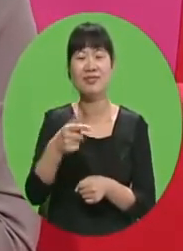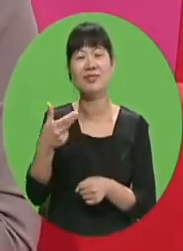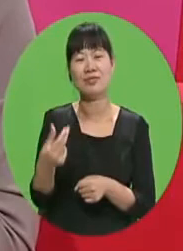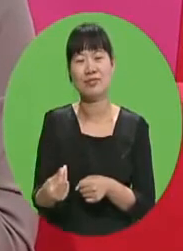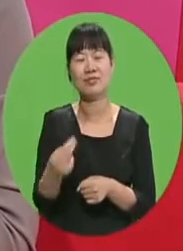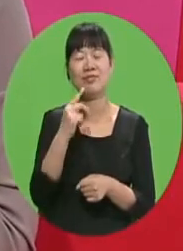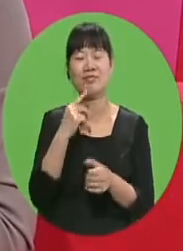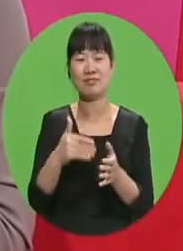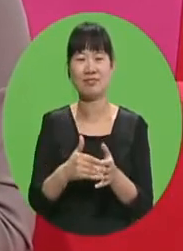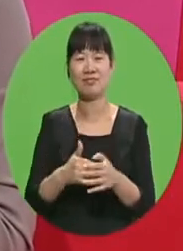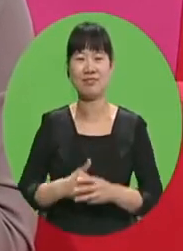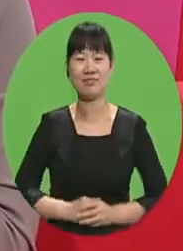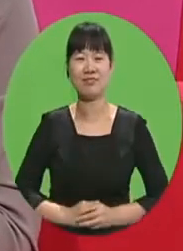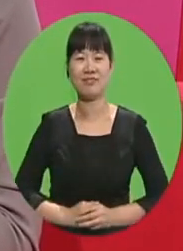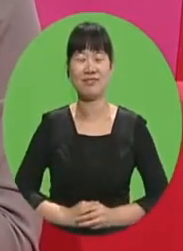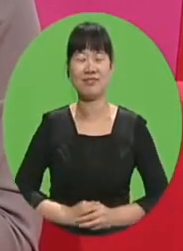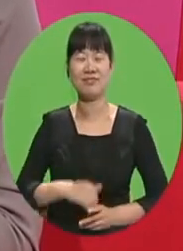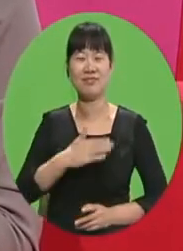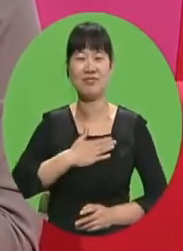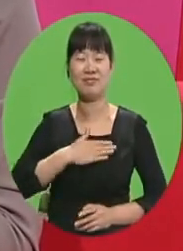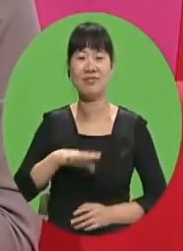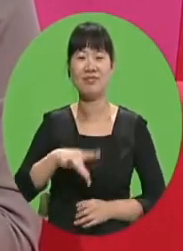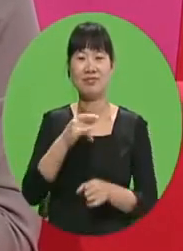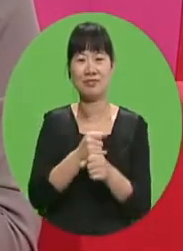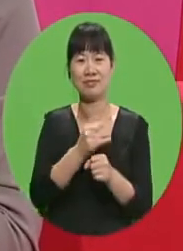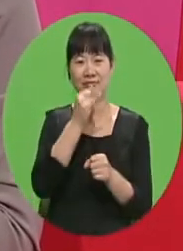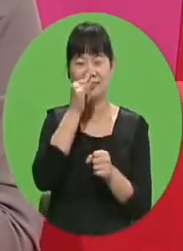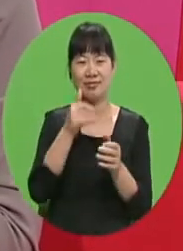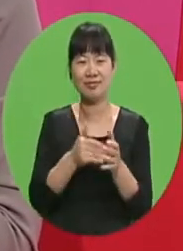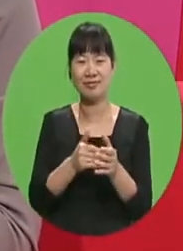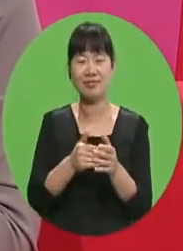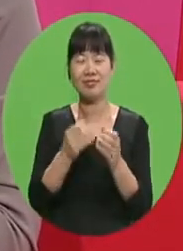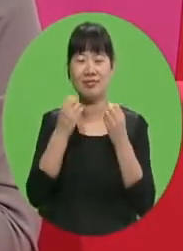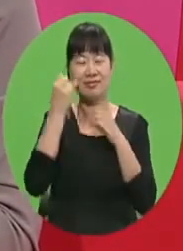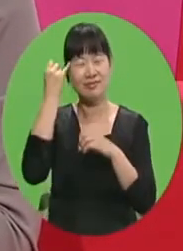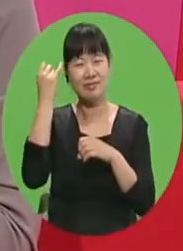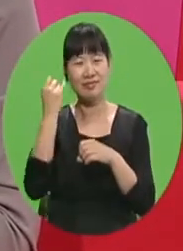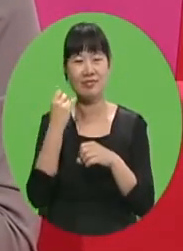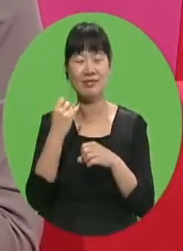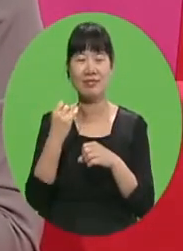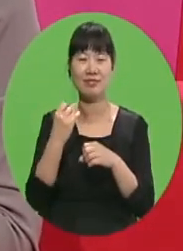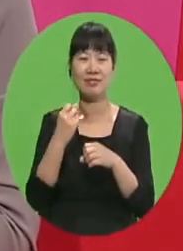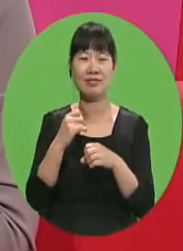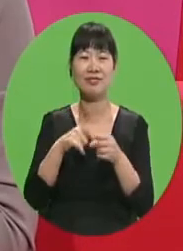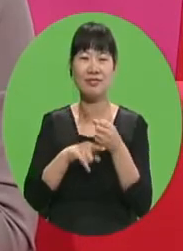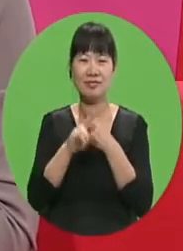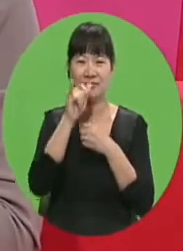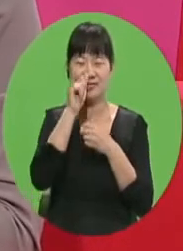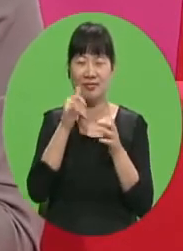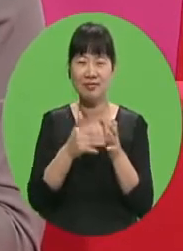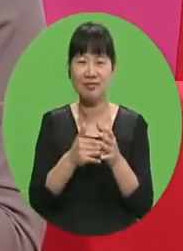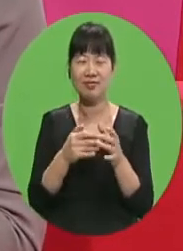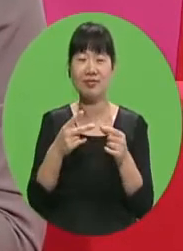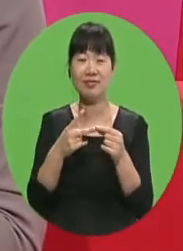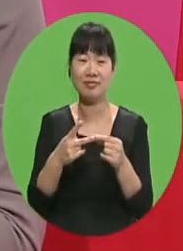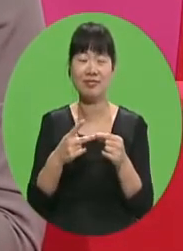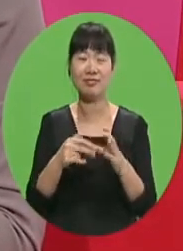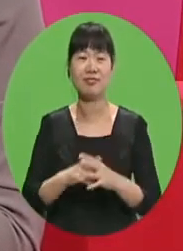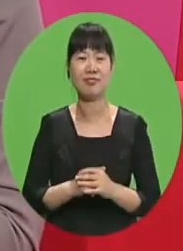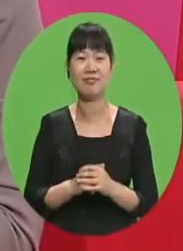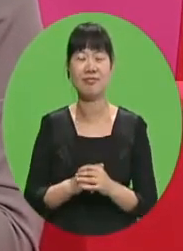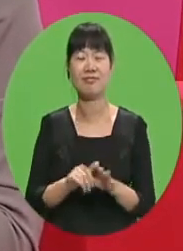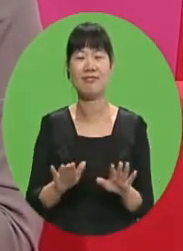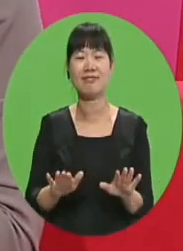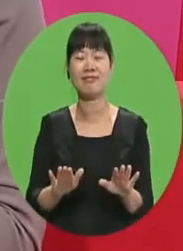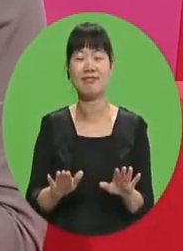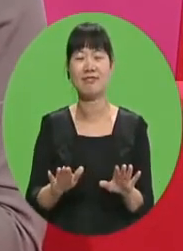똥이죠. 변이죠. 네. 네. 그래서 자기 첫 생산물. 그래서 이게 좀 창의적인, 창조성의 어떤 의미가 있고요. 그다음에 이제 두 번째로는 이게